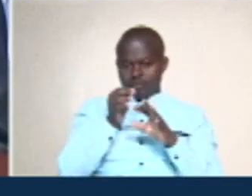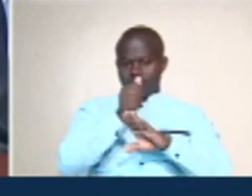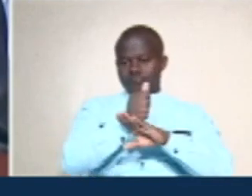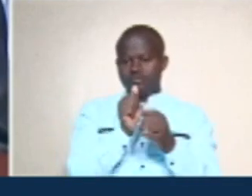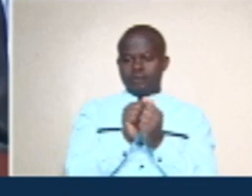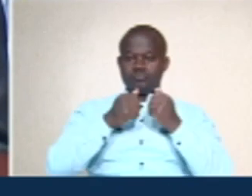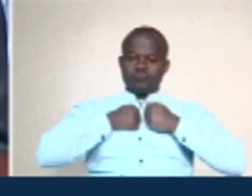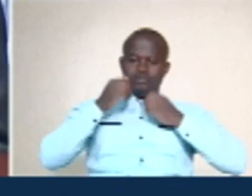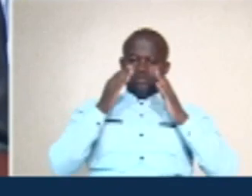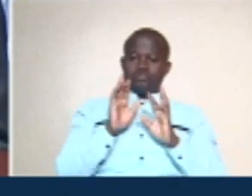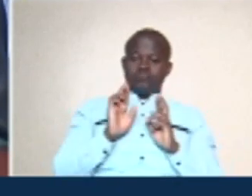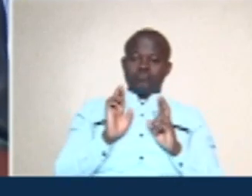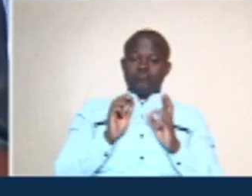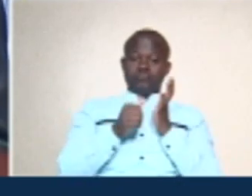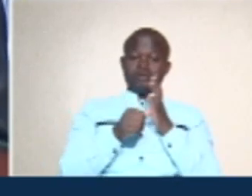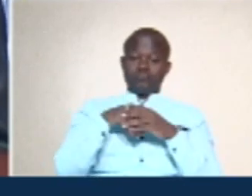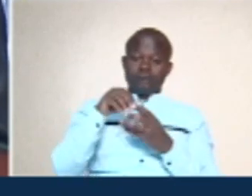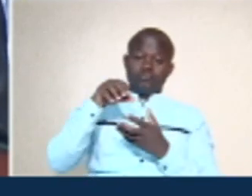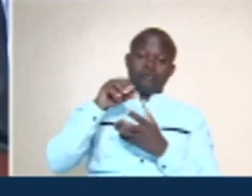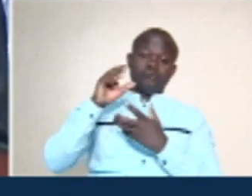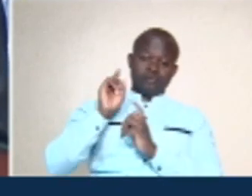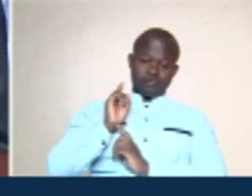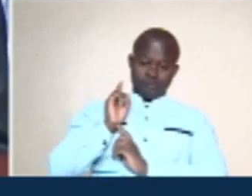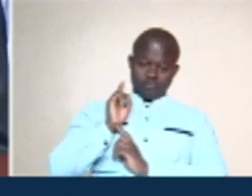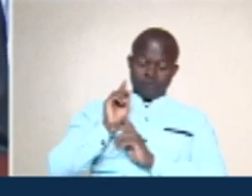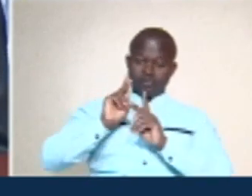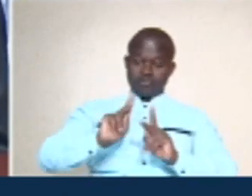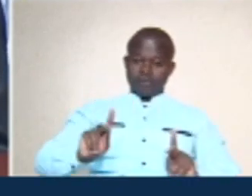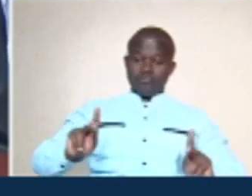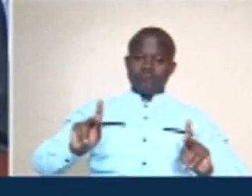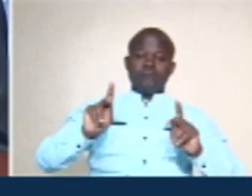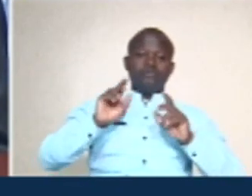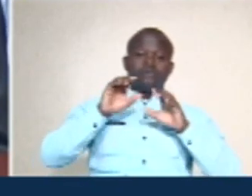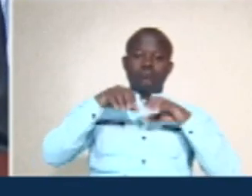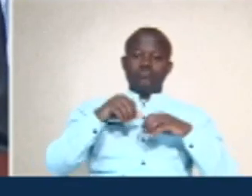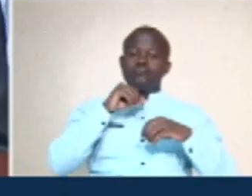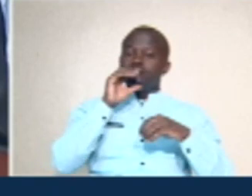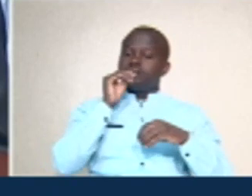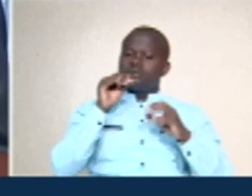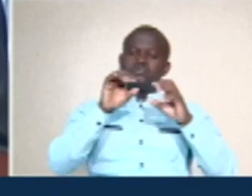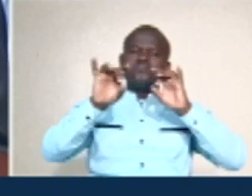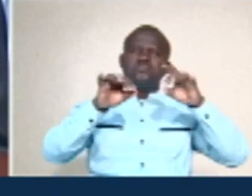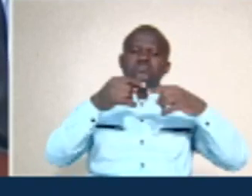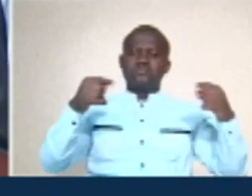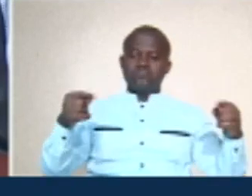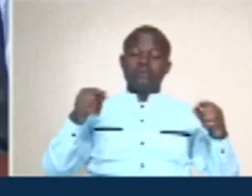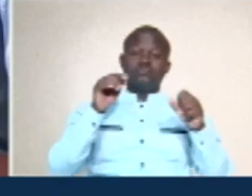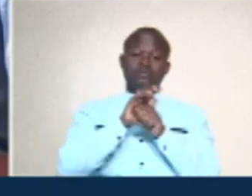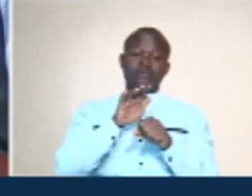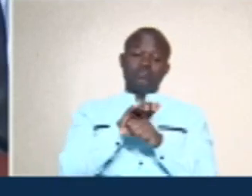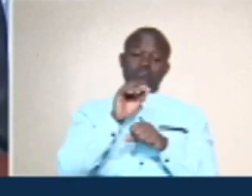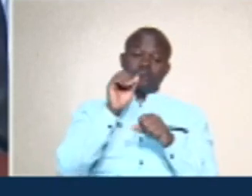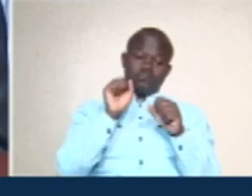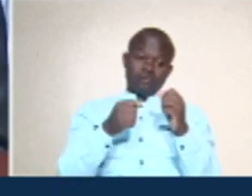U Rwanda rwizera ko ikibazo cy'umutekano wa Congo kidashobora gukemurwa n'imvugo z'urwango n'ibihuha, usanga ahubwo birushaho